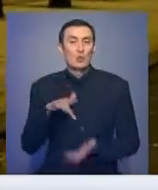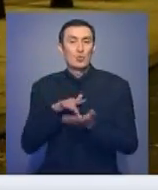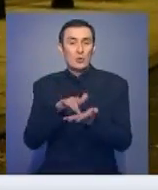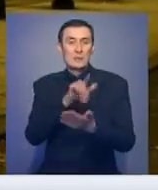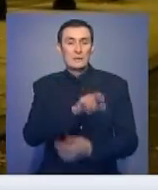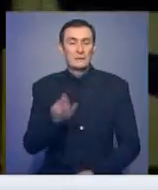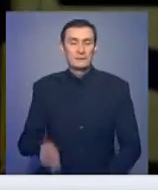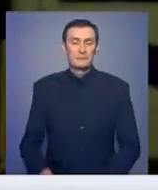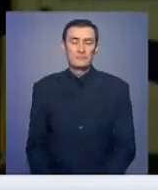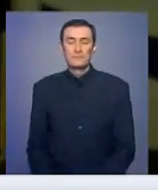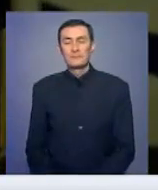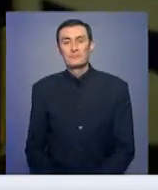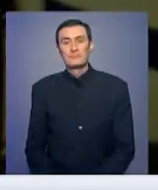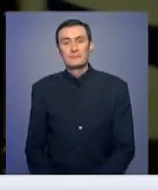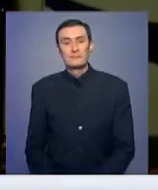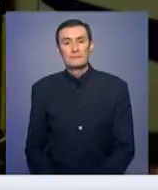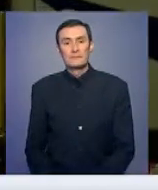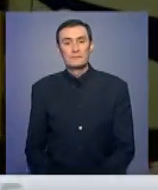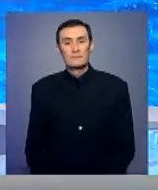туристов.